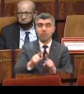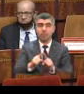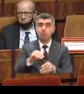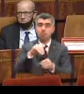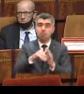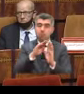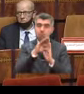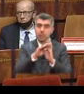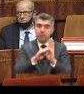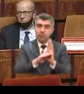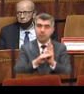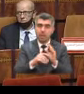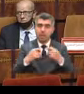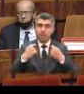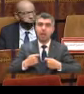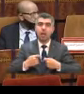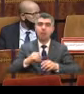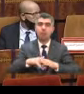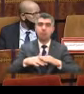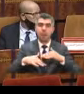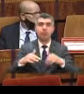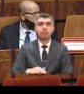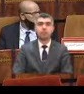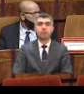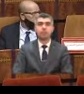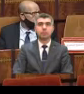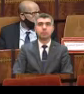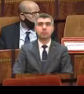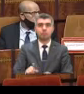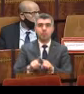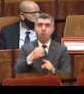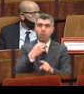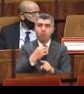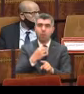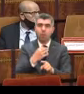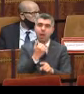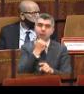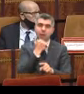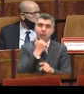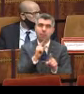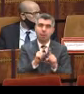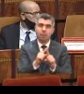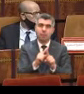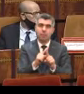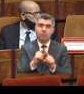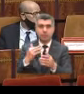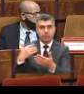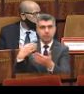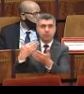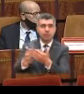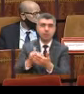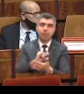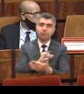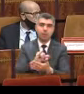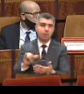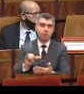كمكتب وكرئاسة أرجو يعني تصحيح هذا الخلل الذي طال أمده للأسف الشديد.